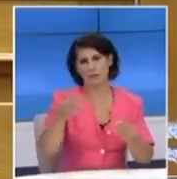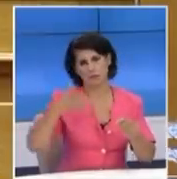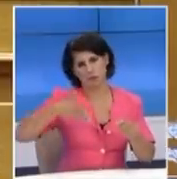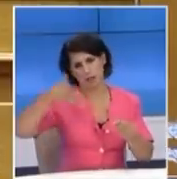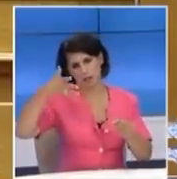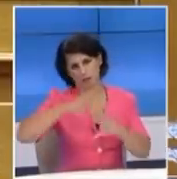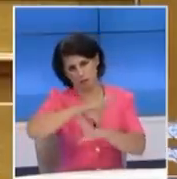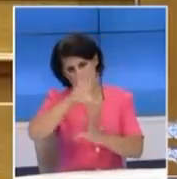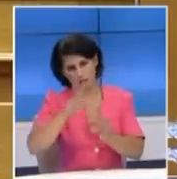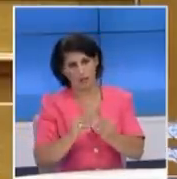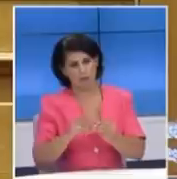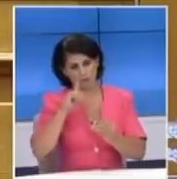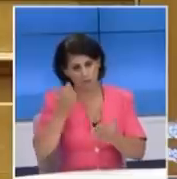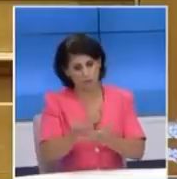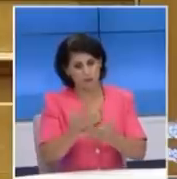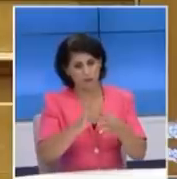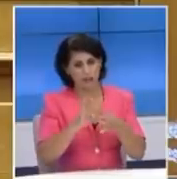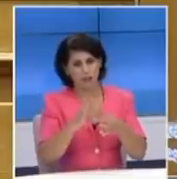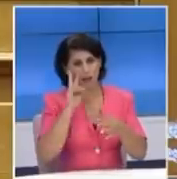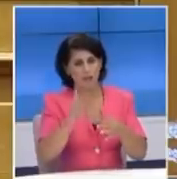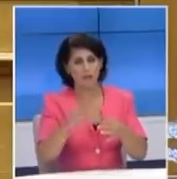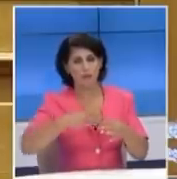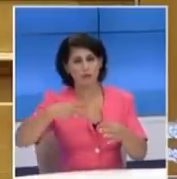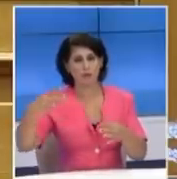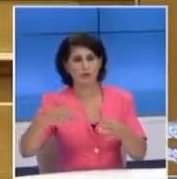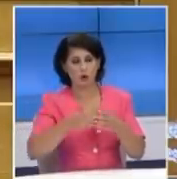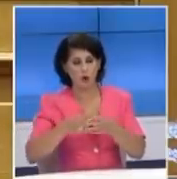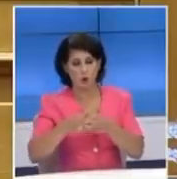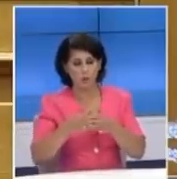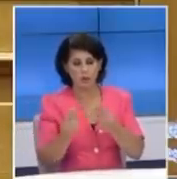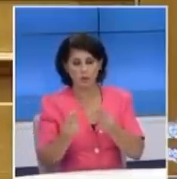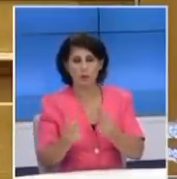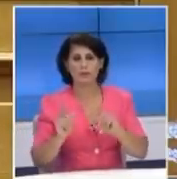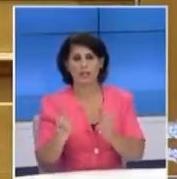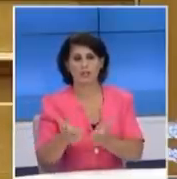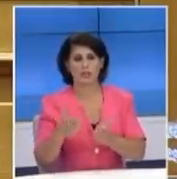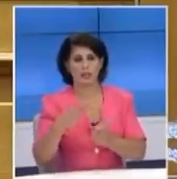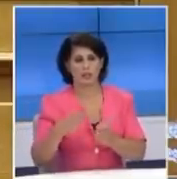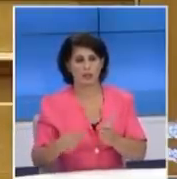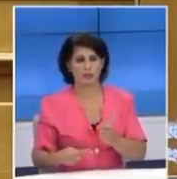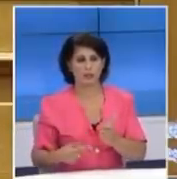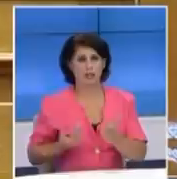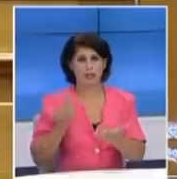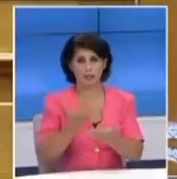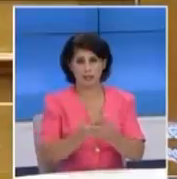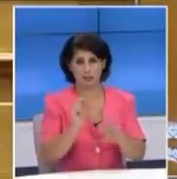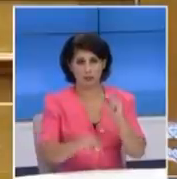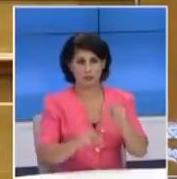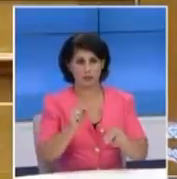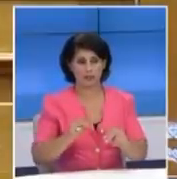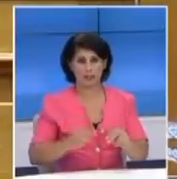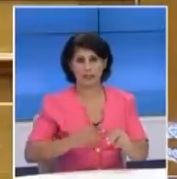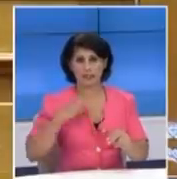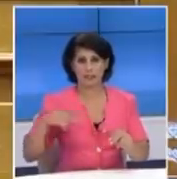έρχονται. Απαιτήσαμε συνεργασία, αλλά διαπιστώσαμε ότι ο ΣΥΡΙΖΑ έκανε κομματικό του εργαλείο τα εθνικά θέματα. Σας καλώ στην ψηφοφορία,